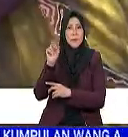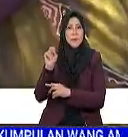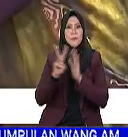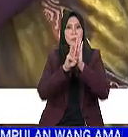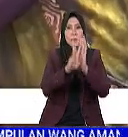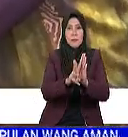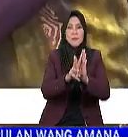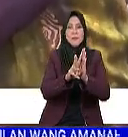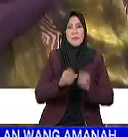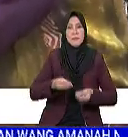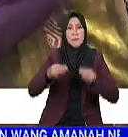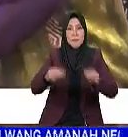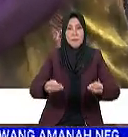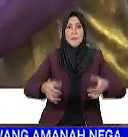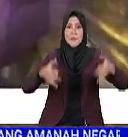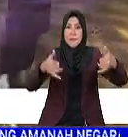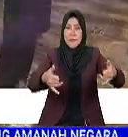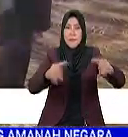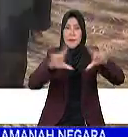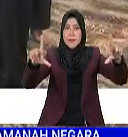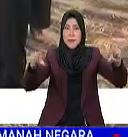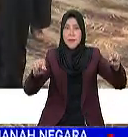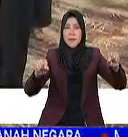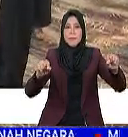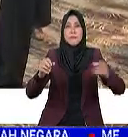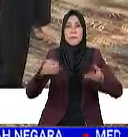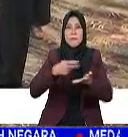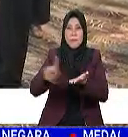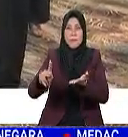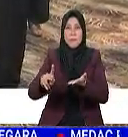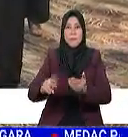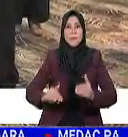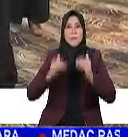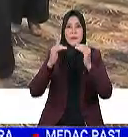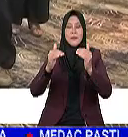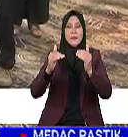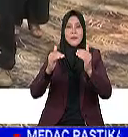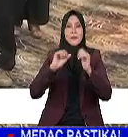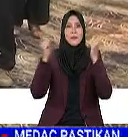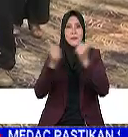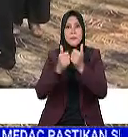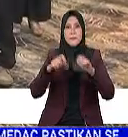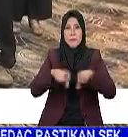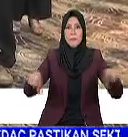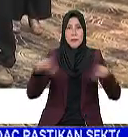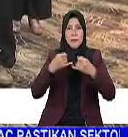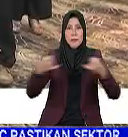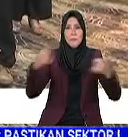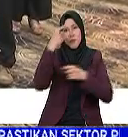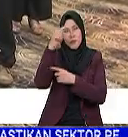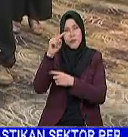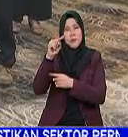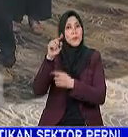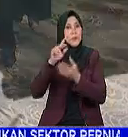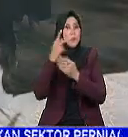mewakili pada majelis penyerahan cek pampasan bagi Project matang high-level reservoir and associated with line di kucing hari